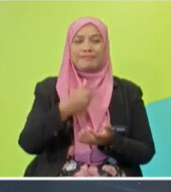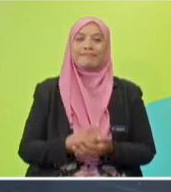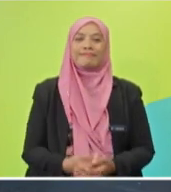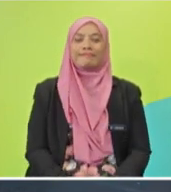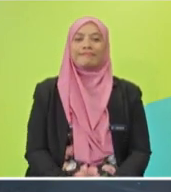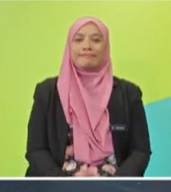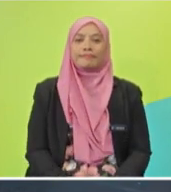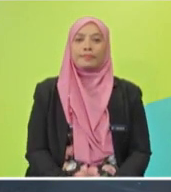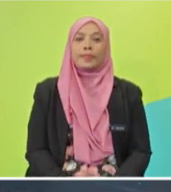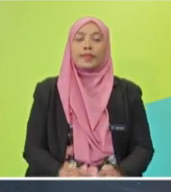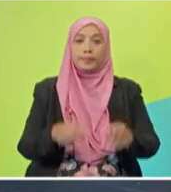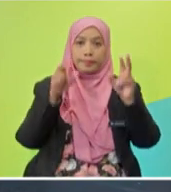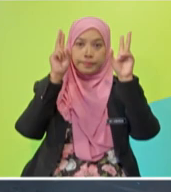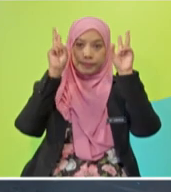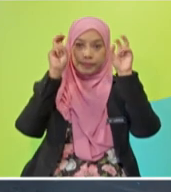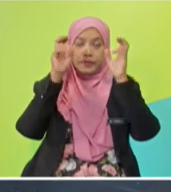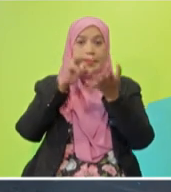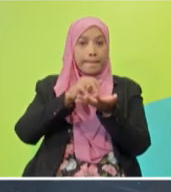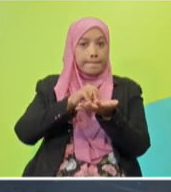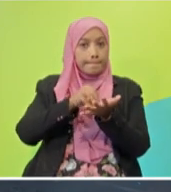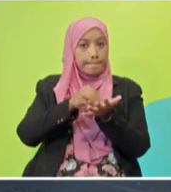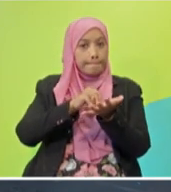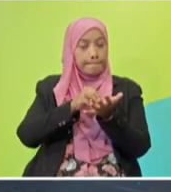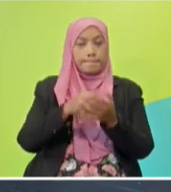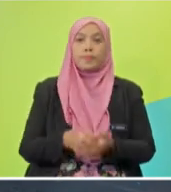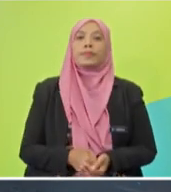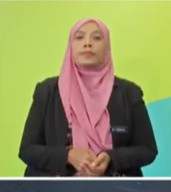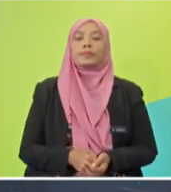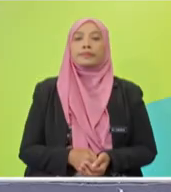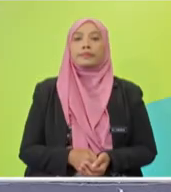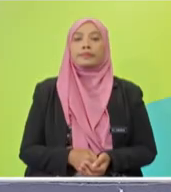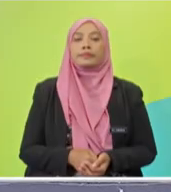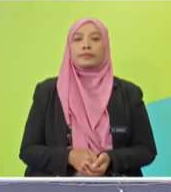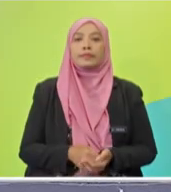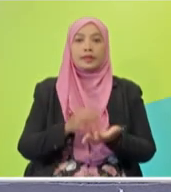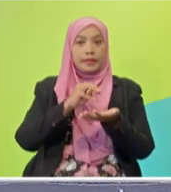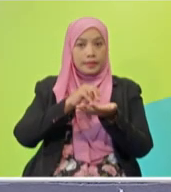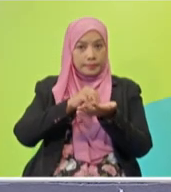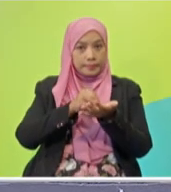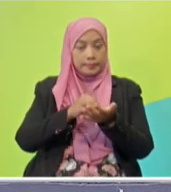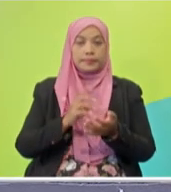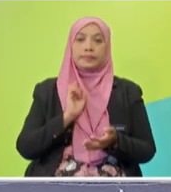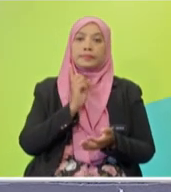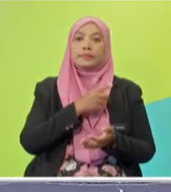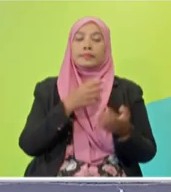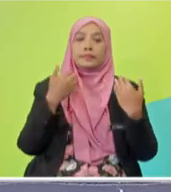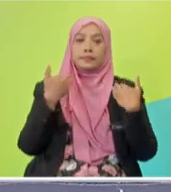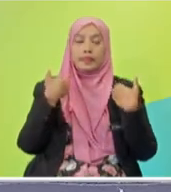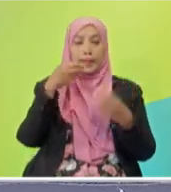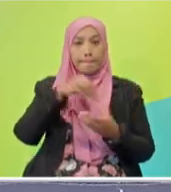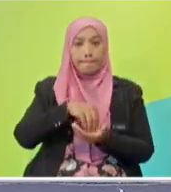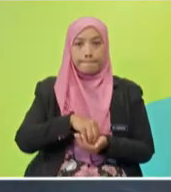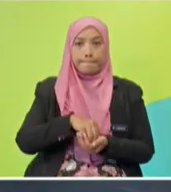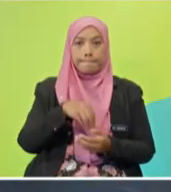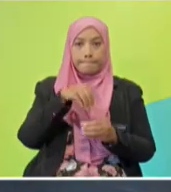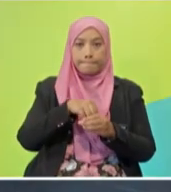ni tajuk kita adalah nisbah. Okey, nisbah kita tetap ada juga dalam kehidupan seharian kita, Sean. Itu sebab cikgu bawa semua